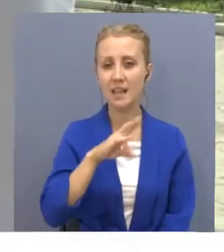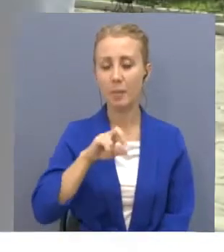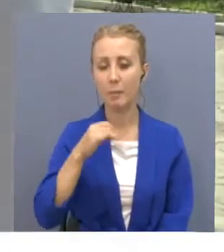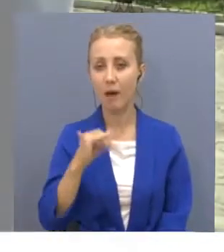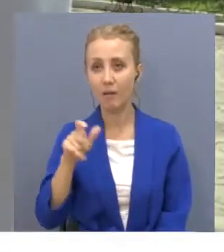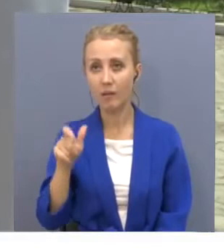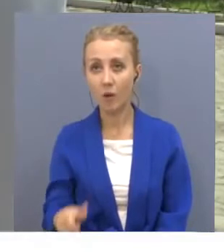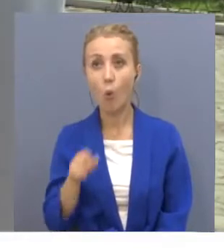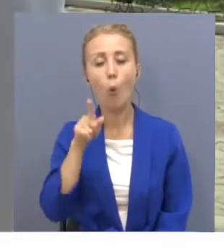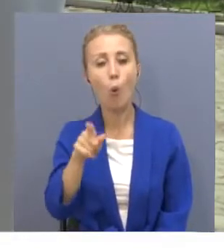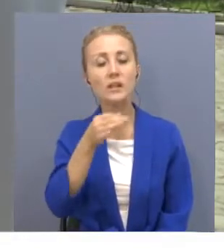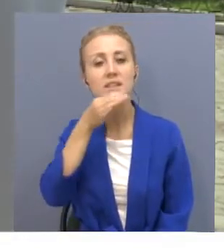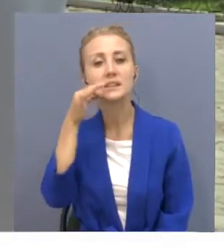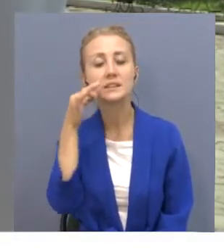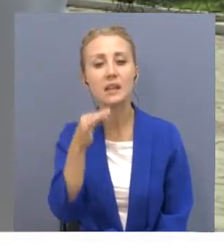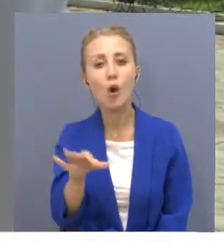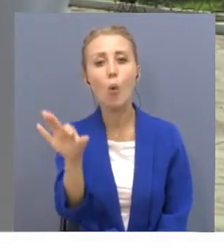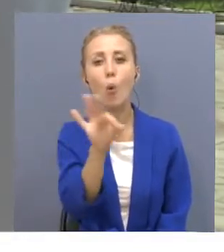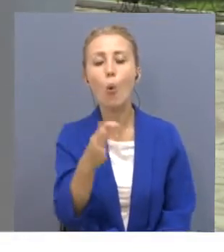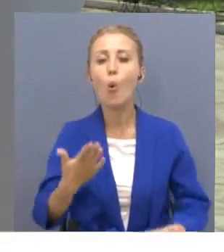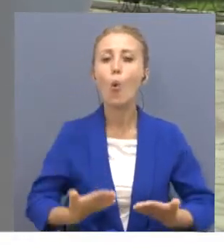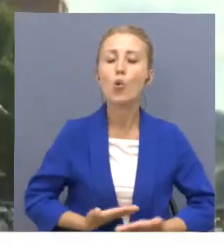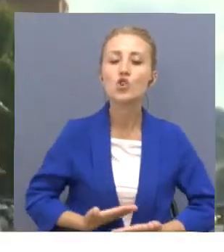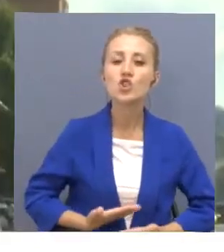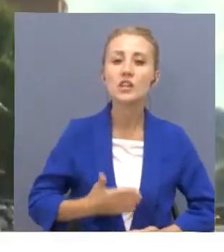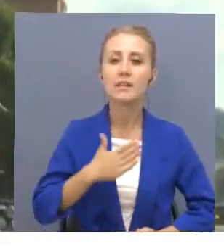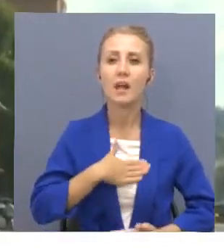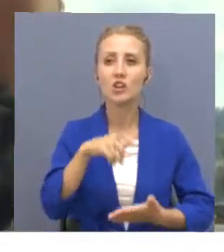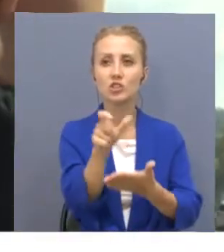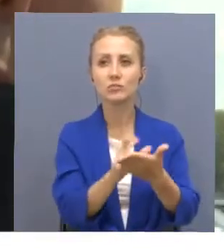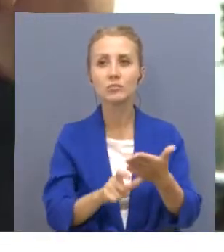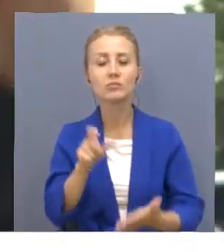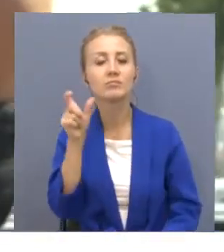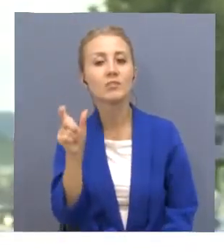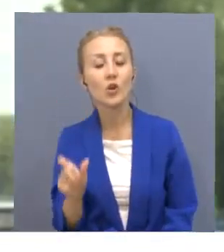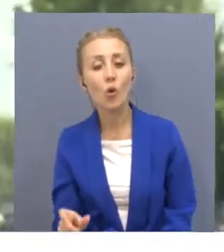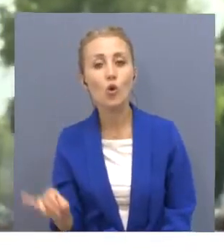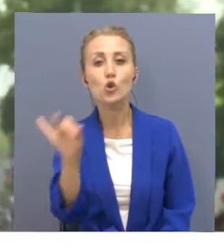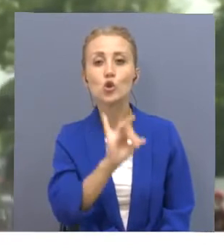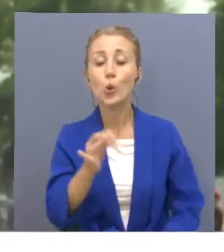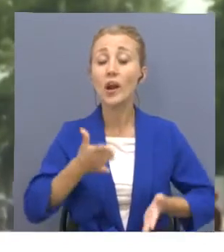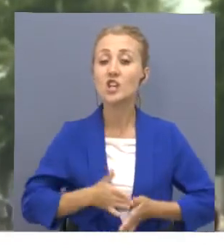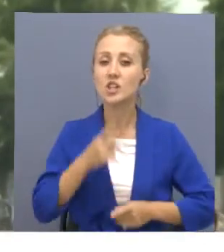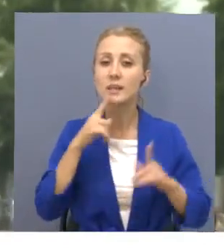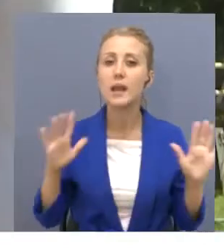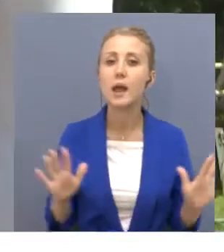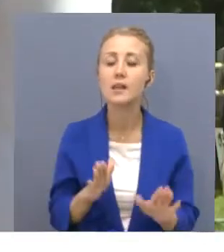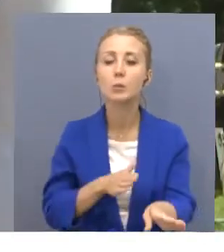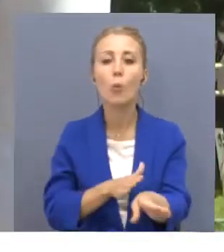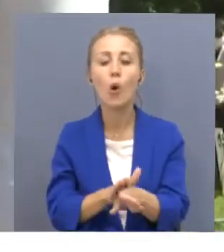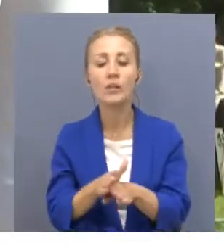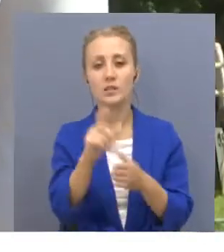рамках проекта он, отдельно остановившись на биографии акынов и композиторов, рассказывает об истории рождения песни и исполняет